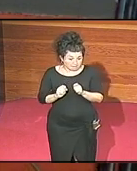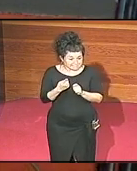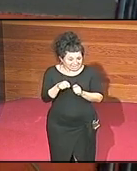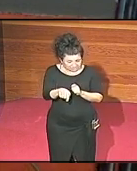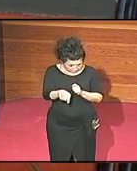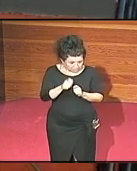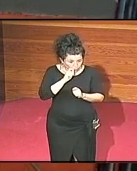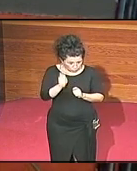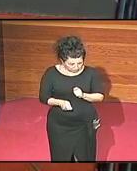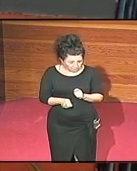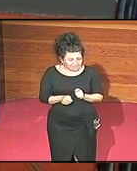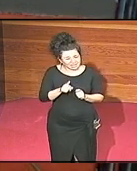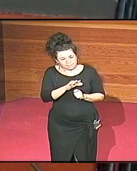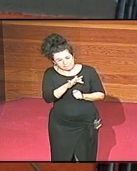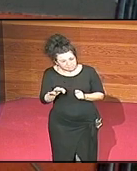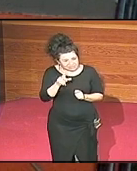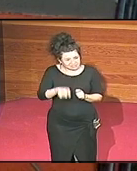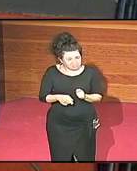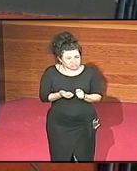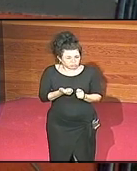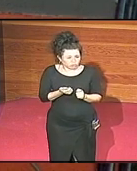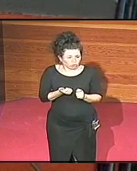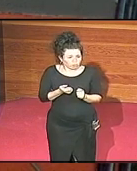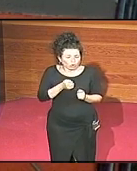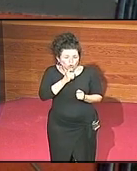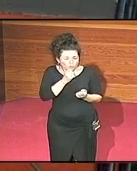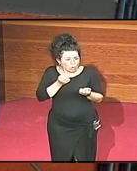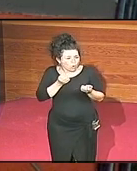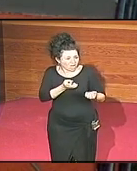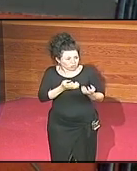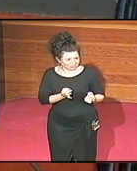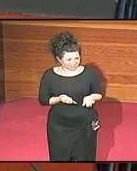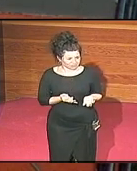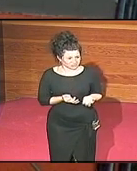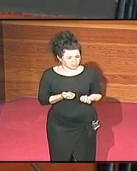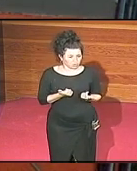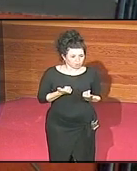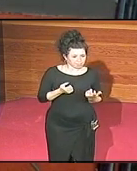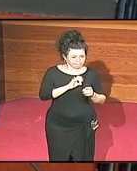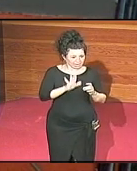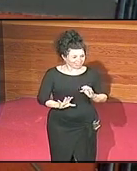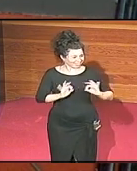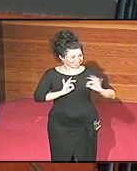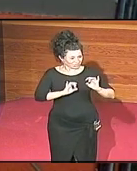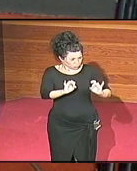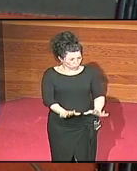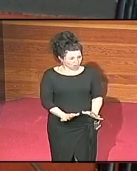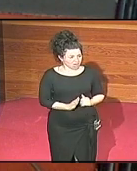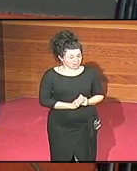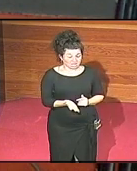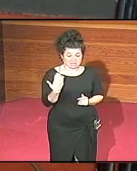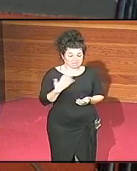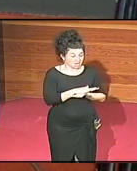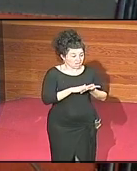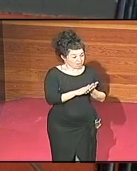beste, iaia ikuskizun bilakatu dela neurri hondi batean. Eta, lehen formakuntza aipatzen genuen, ara joan